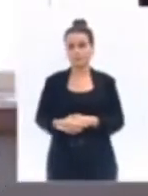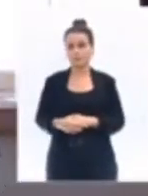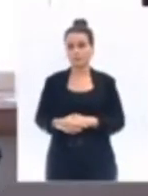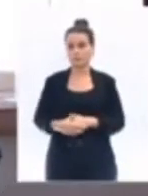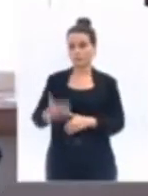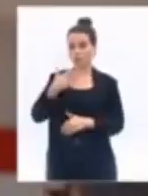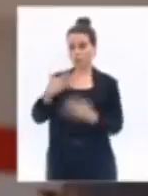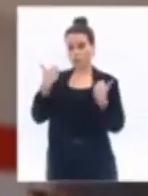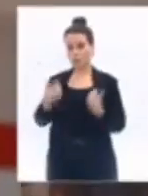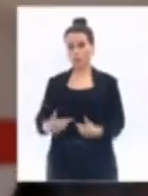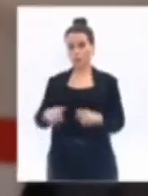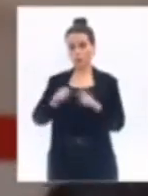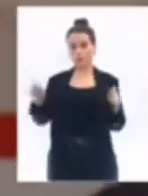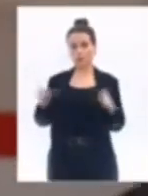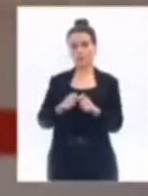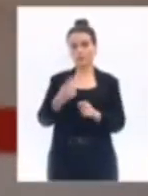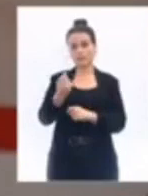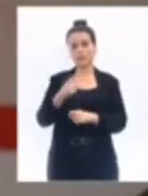Ces déménagements.